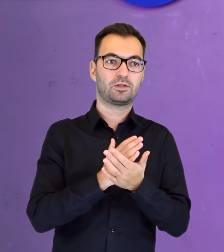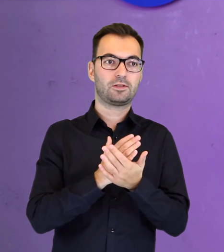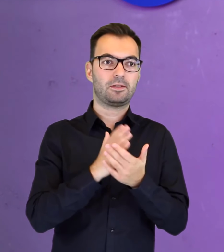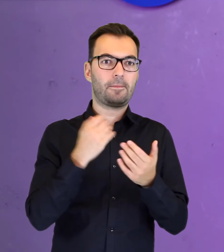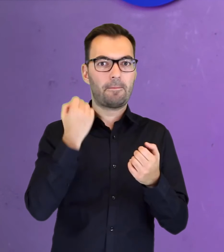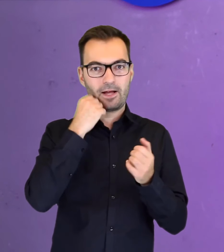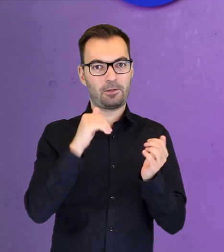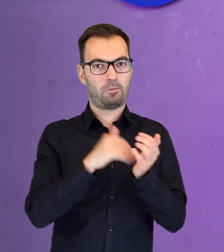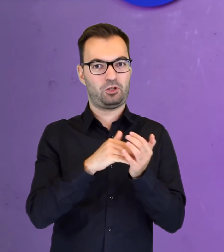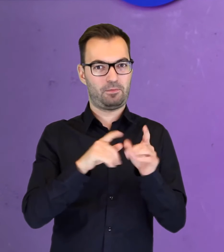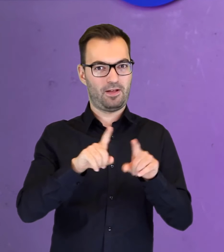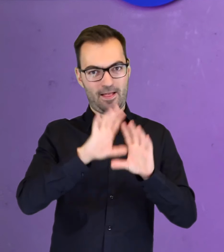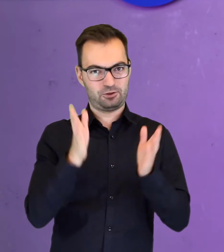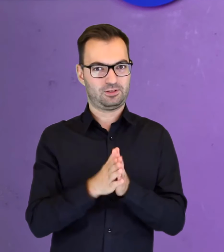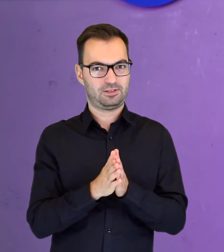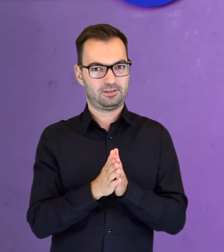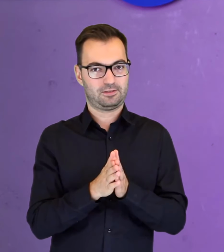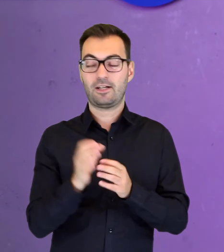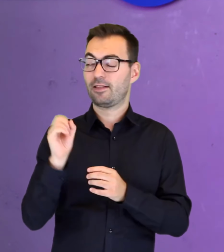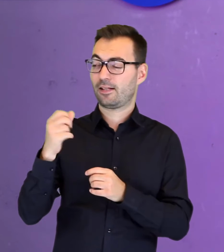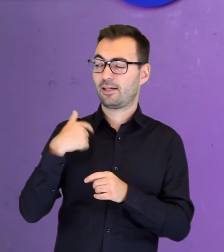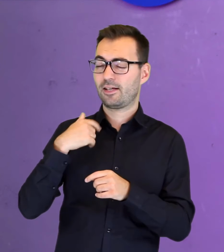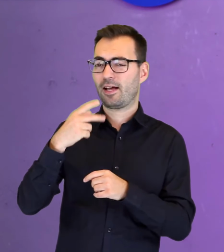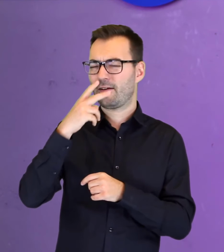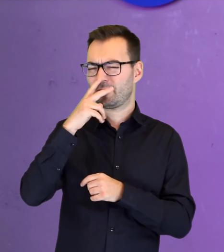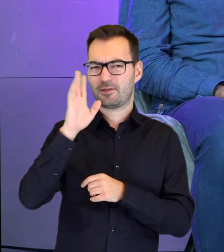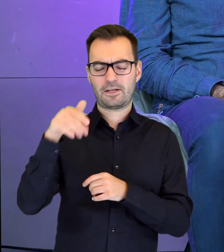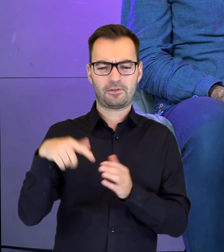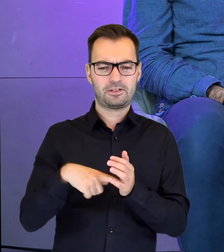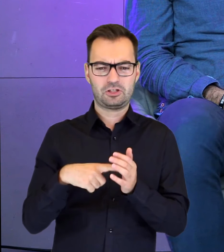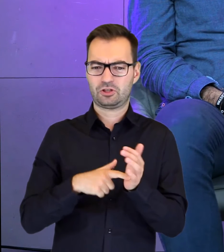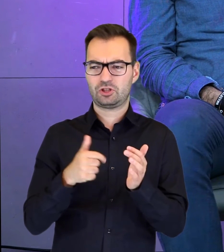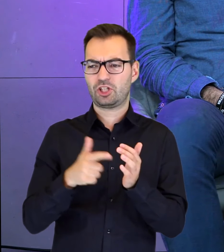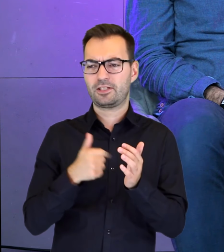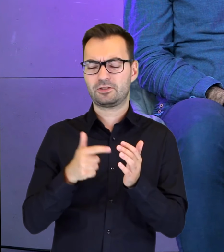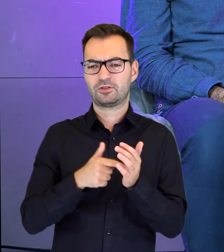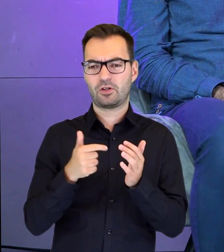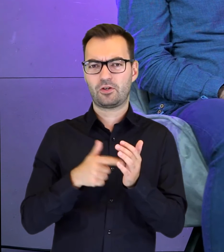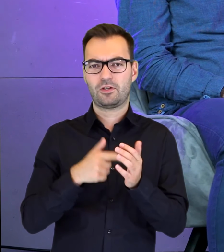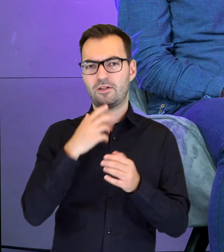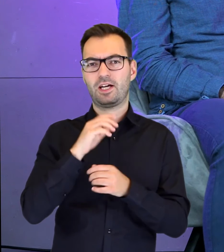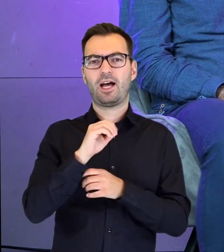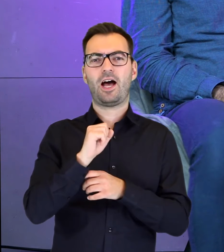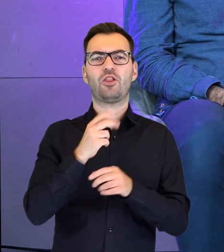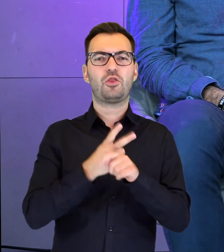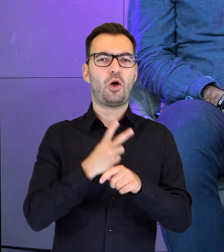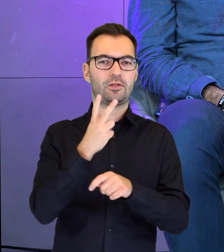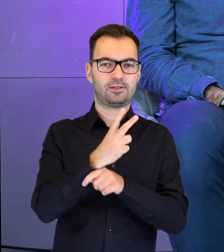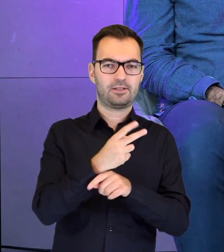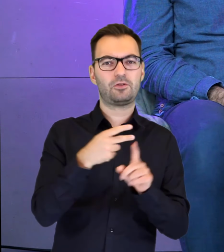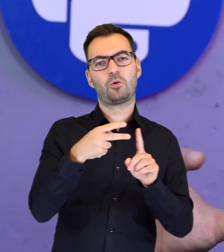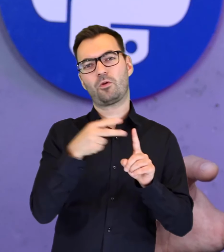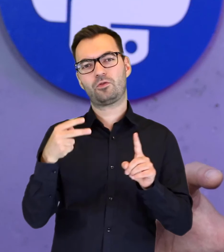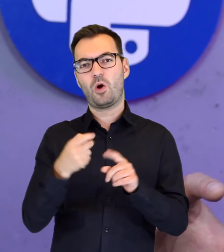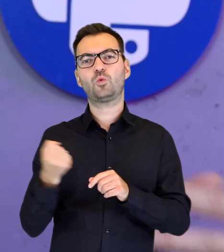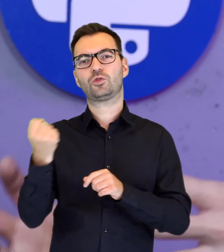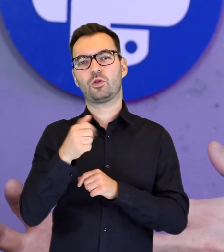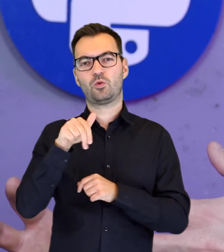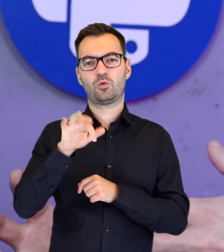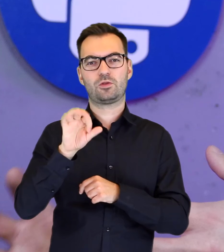projektów i usług które będą bardziej trzeba nas wszystkich tak ja w ogóle się spotkałem z tym że bardzo często zestawia się